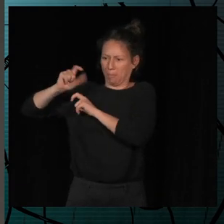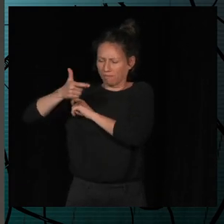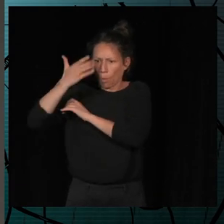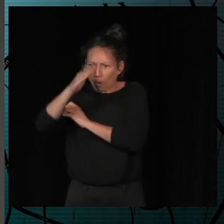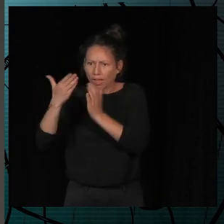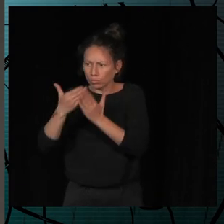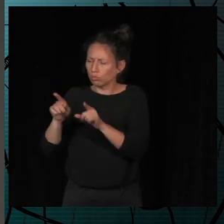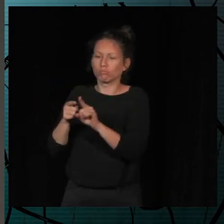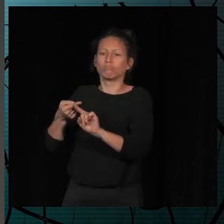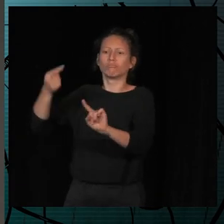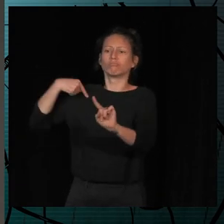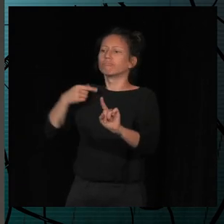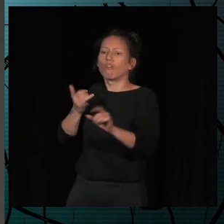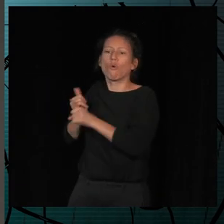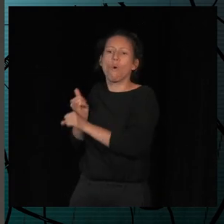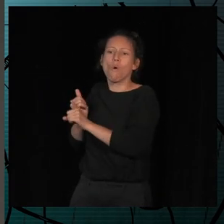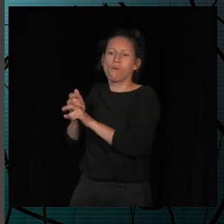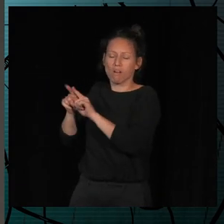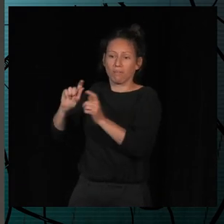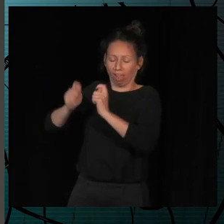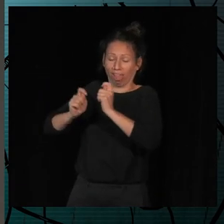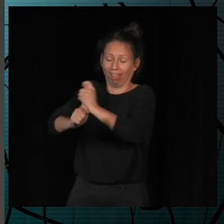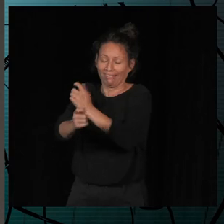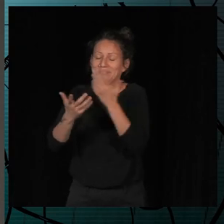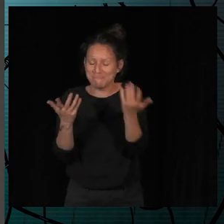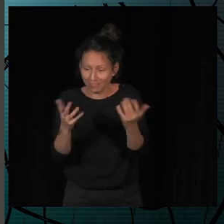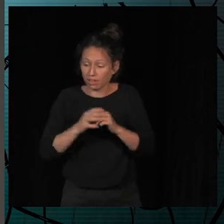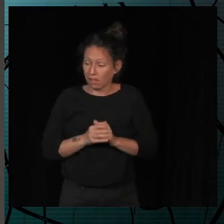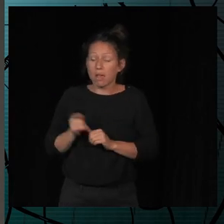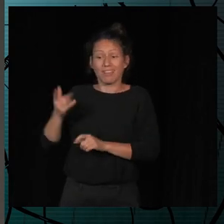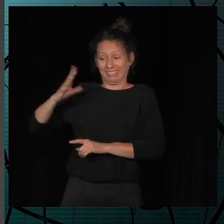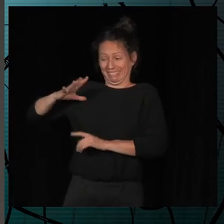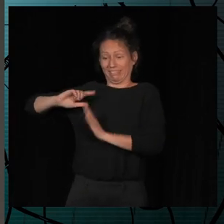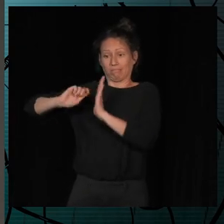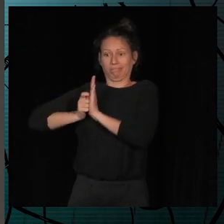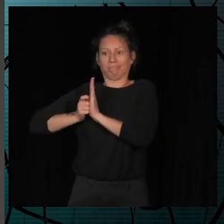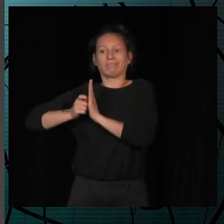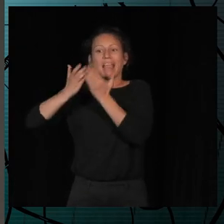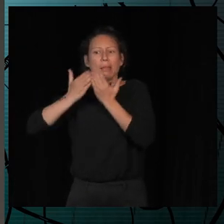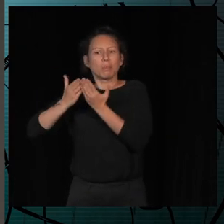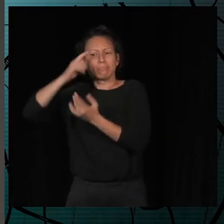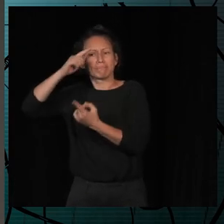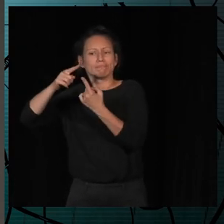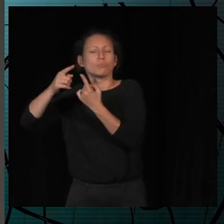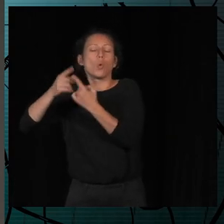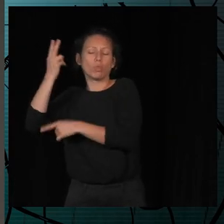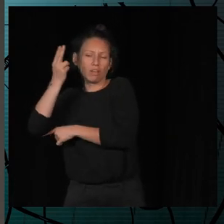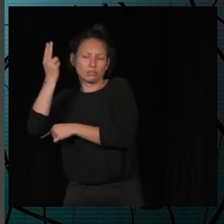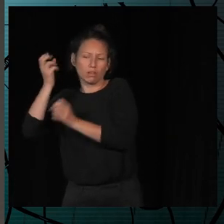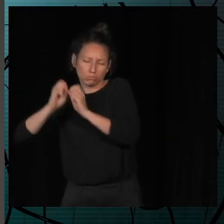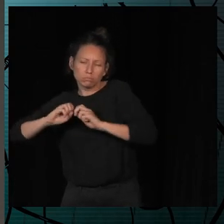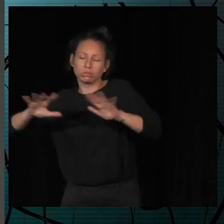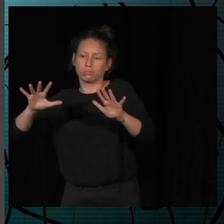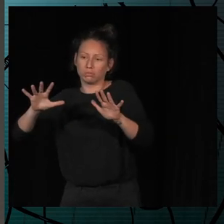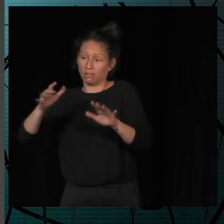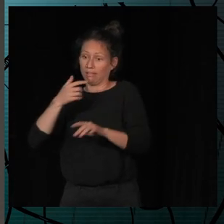il y avait des études qui consistaient pour certains profs d'université à diviser leurs leur aux étudiants en deux les volontaires